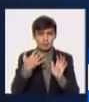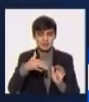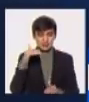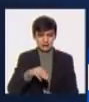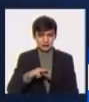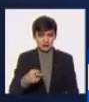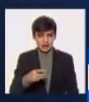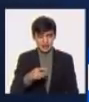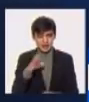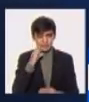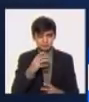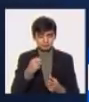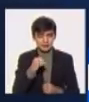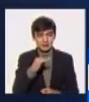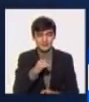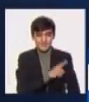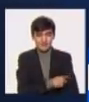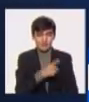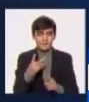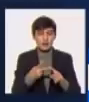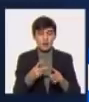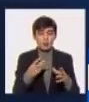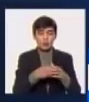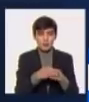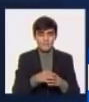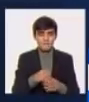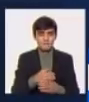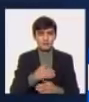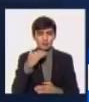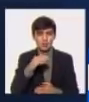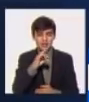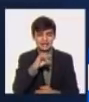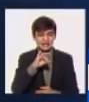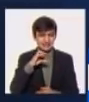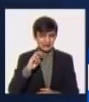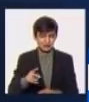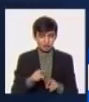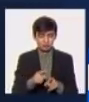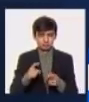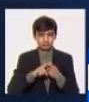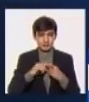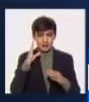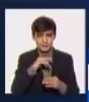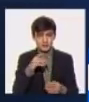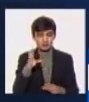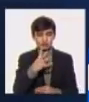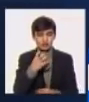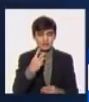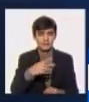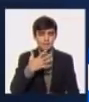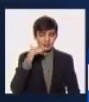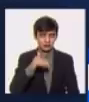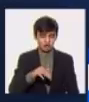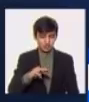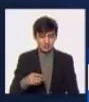тысяч тенге. Для медицинского персонала из 2-й группы высокого риска надбавка составит 425 тысяч тенге. А те, кто войдет